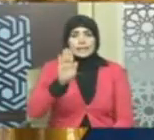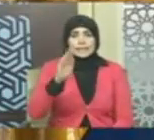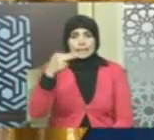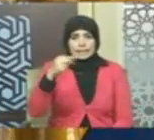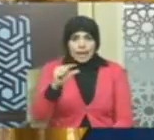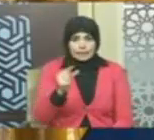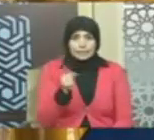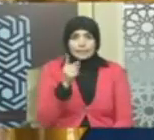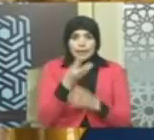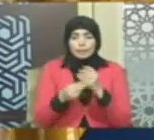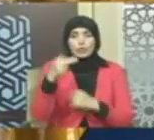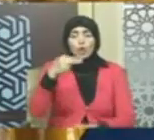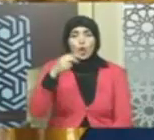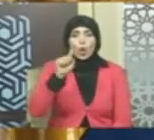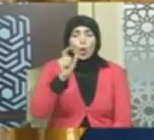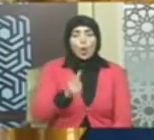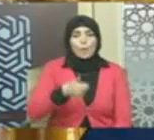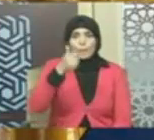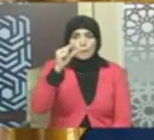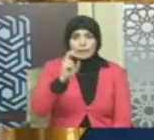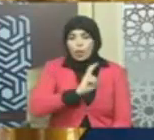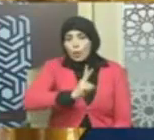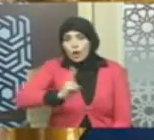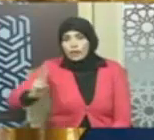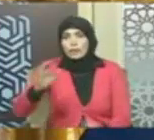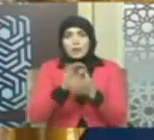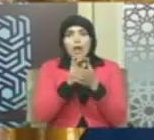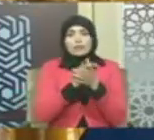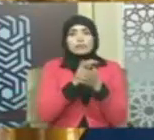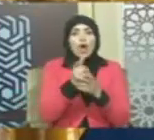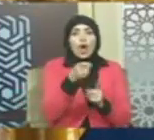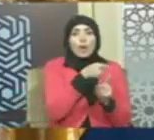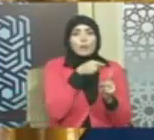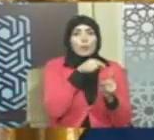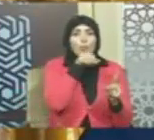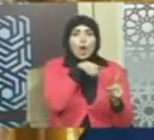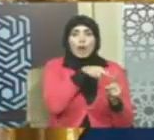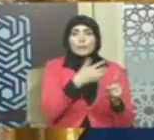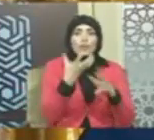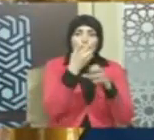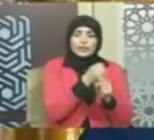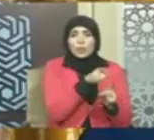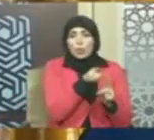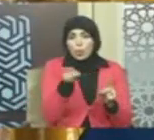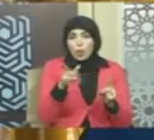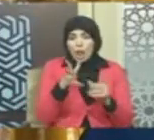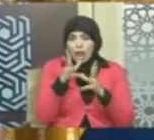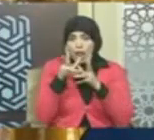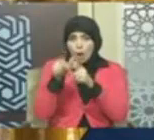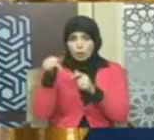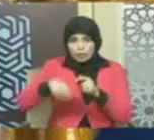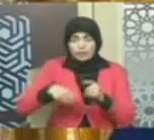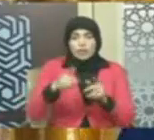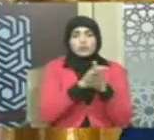معاذ وغيرهم من أصحاب سيدنا رسول الله صلى الله